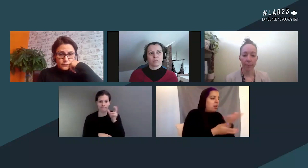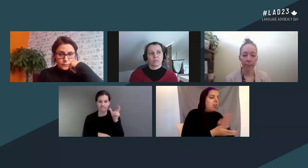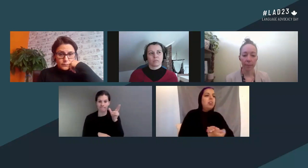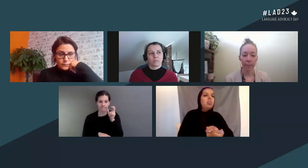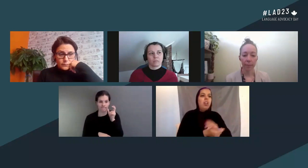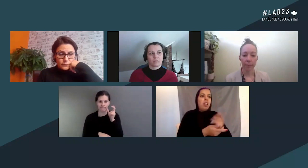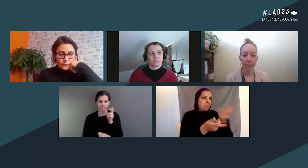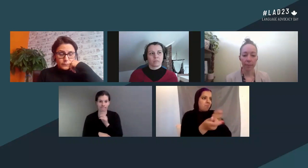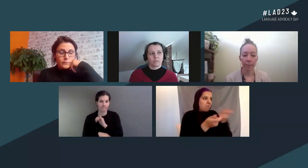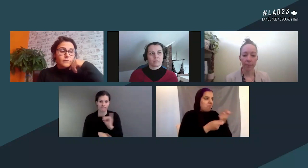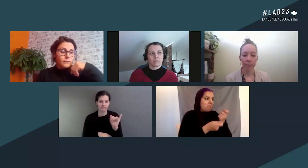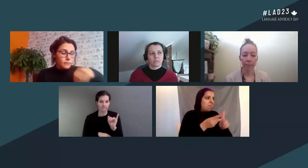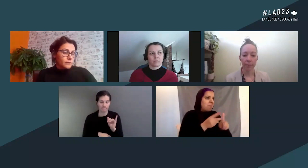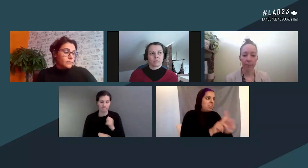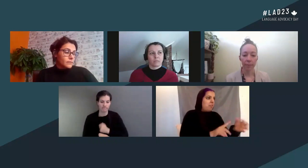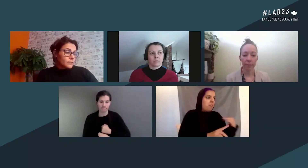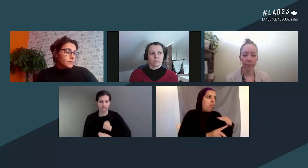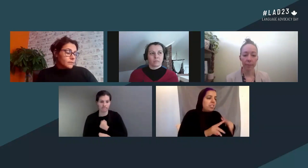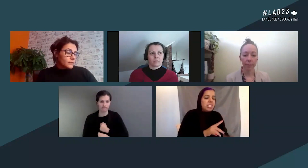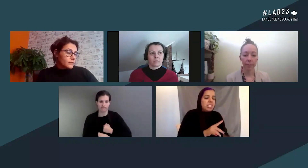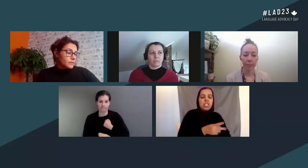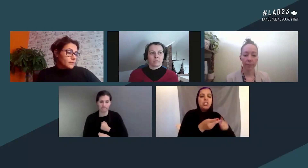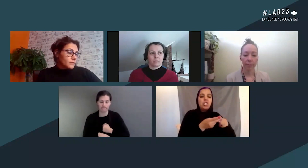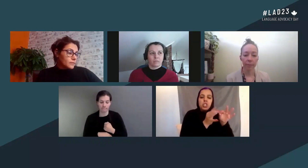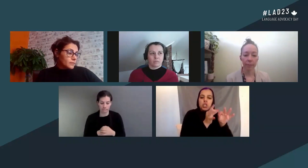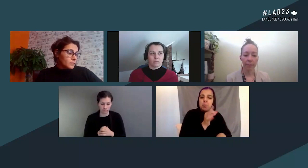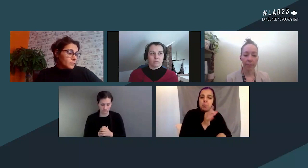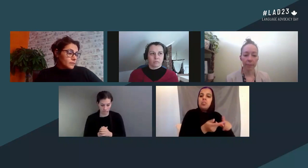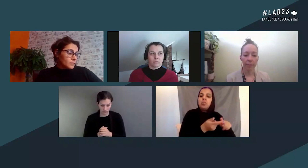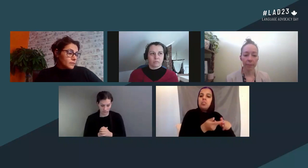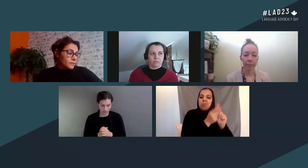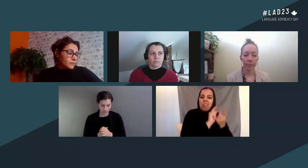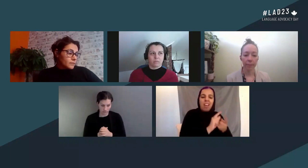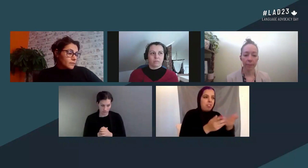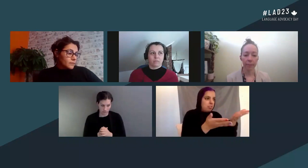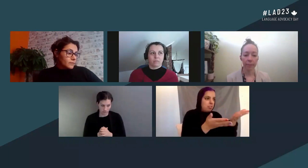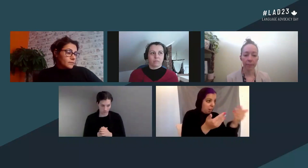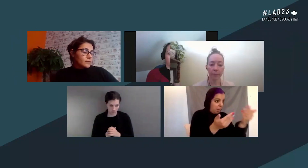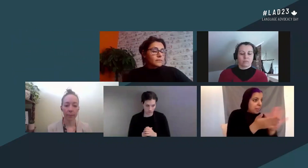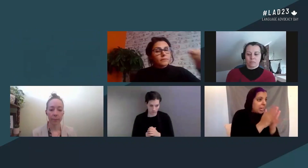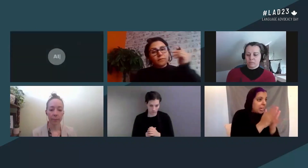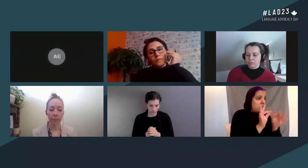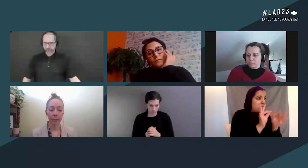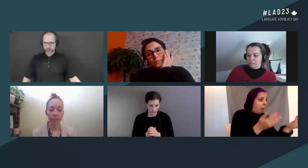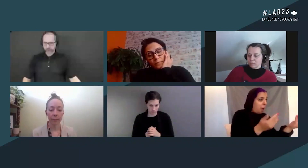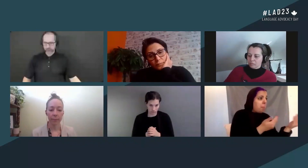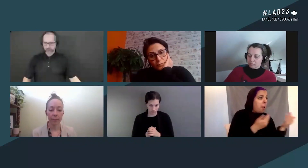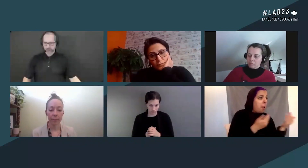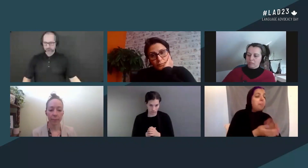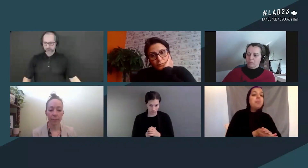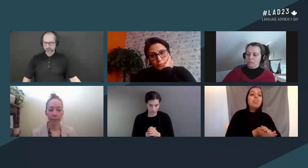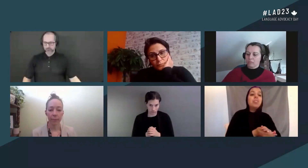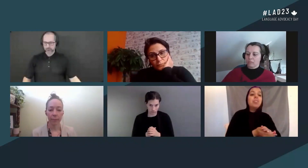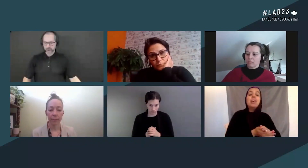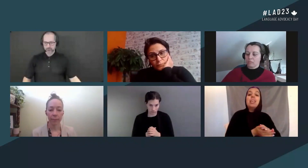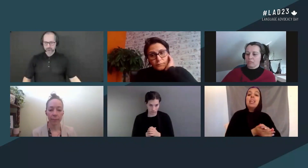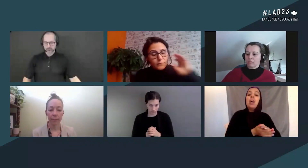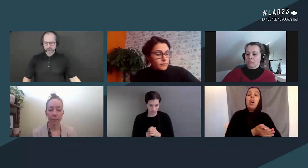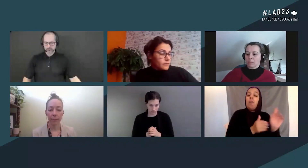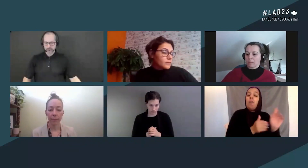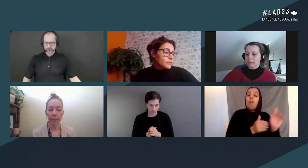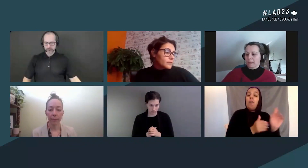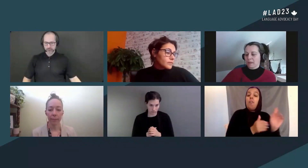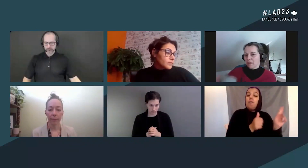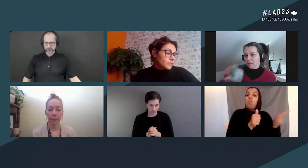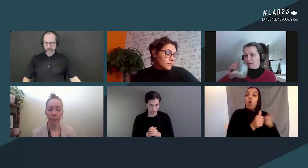des personnes qui ont le potentiel de devenir interprètes. Nous les appelons des interprètes d'établissement parce qu'ils ont été